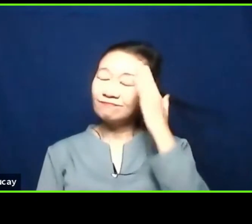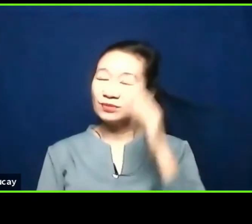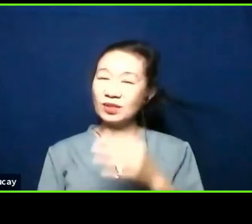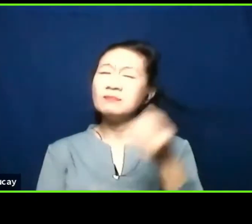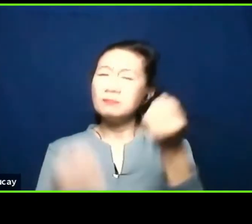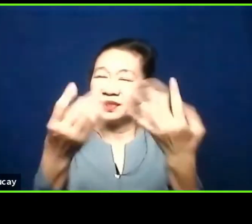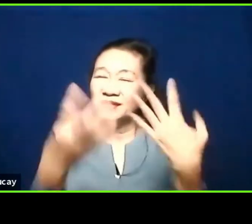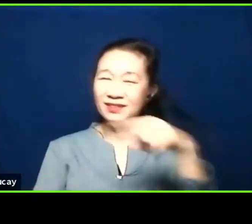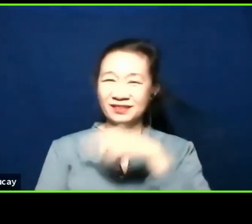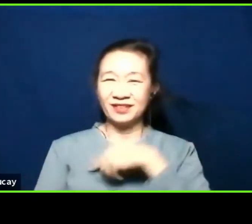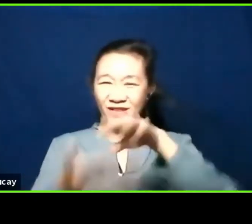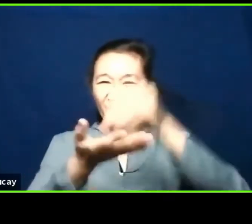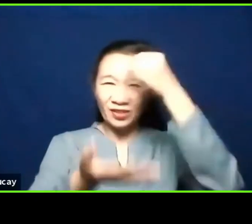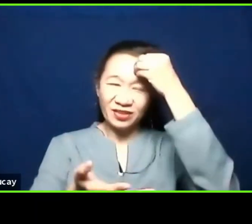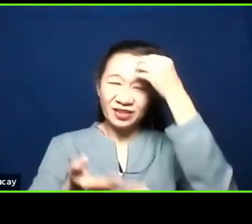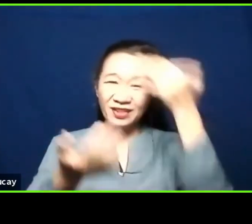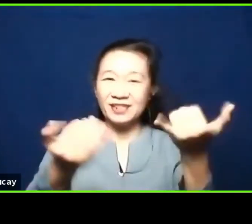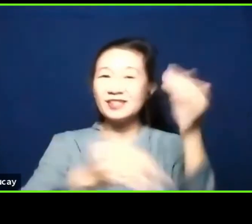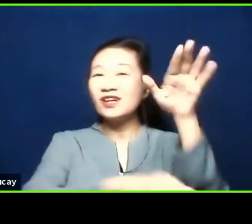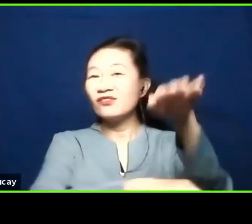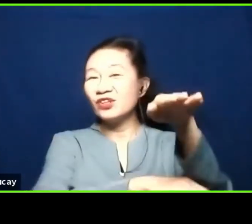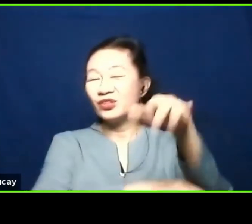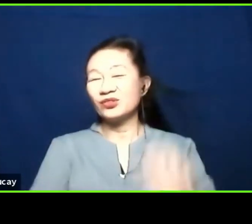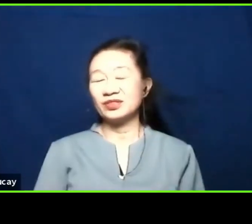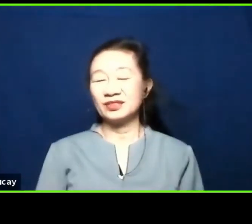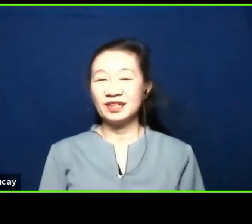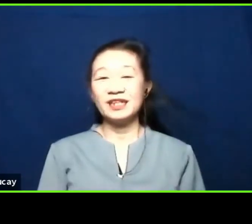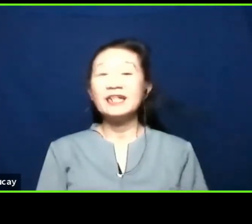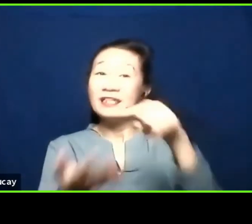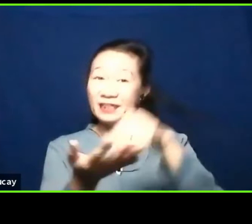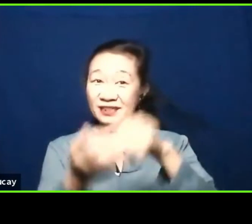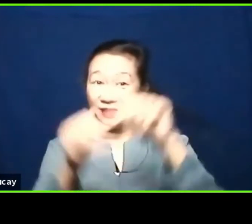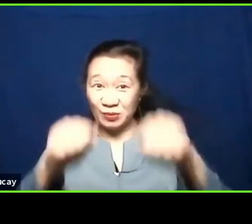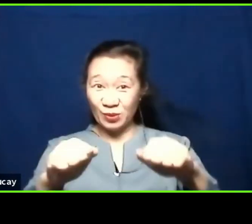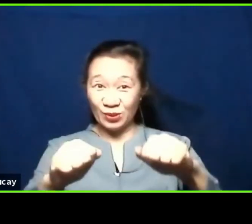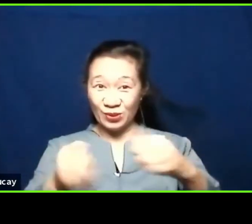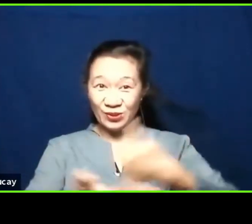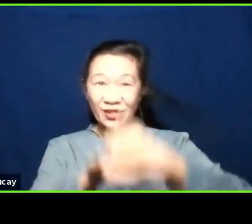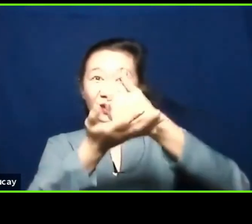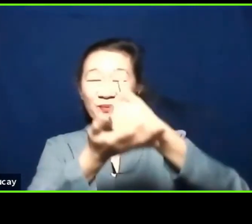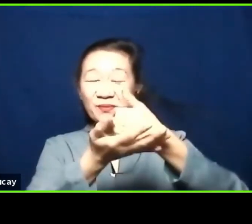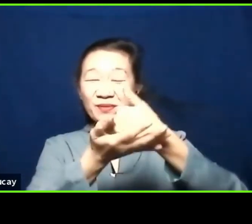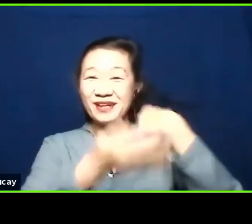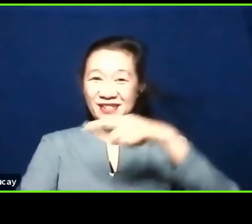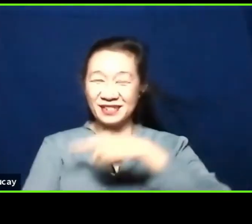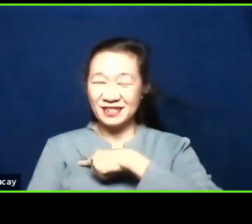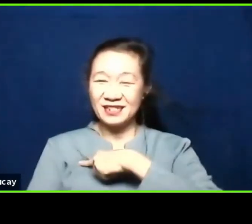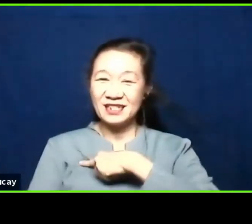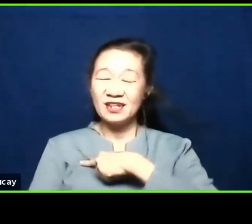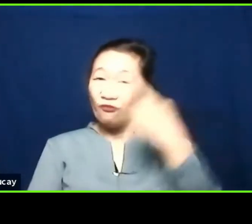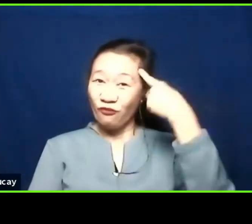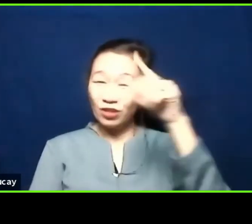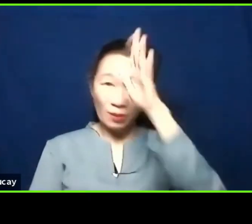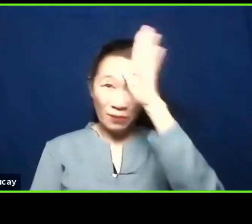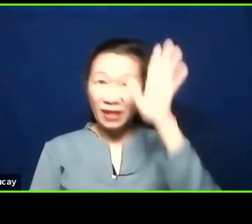tayong matututunan sa hapong ito at ito ay makakatulong sa atin, sa mga magulang